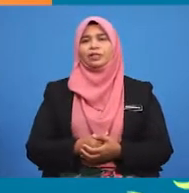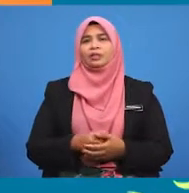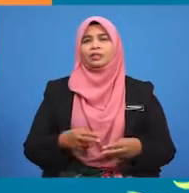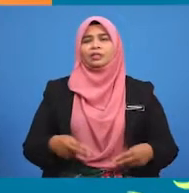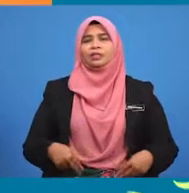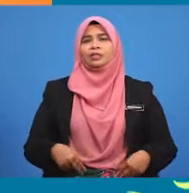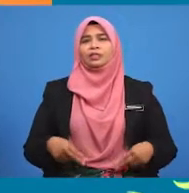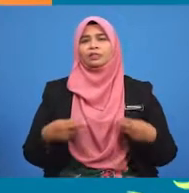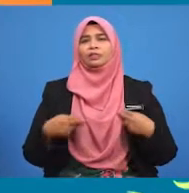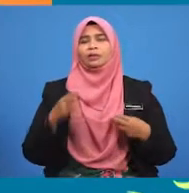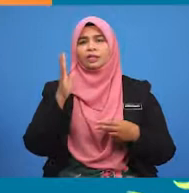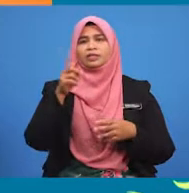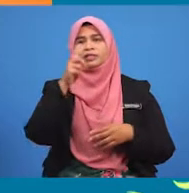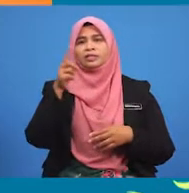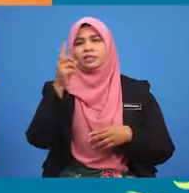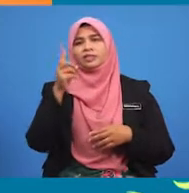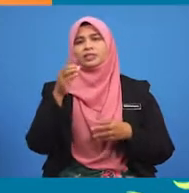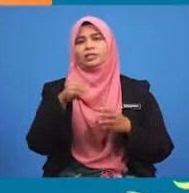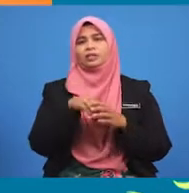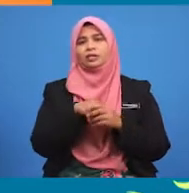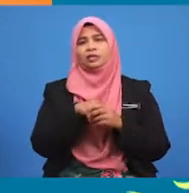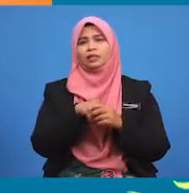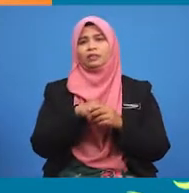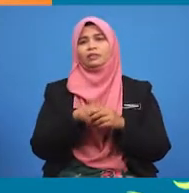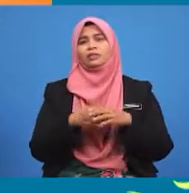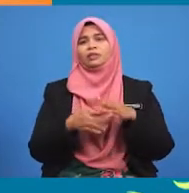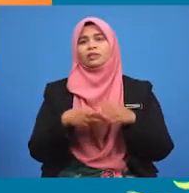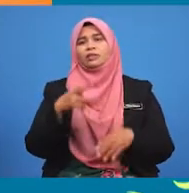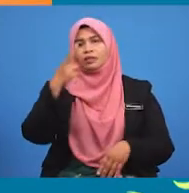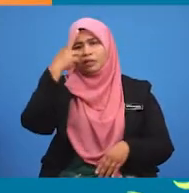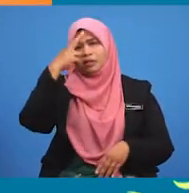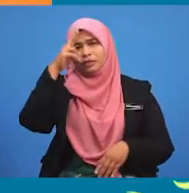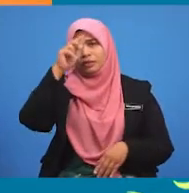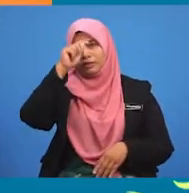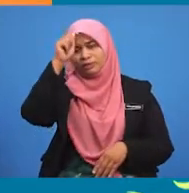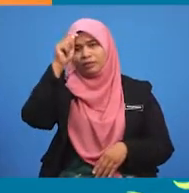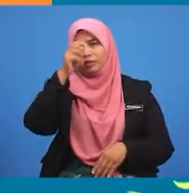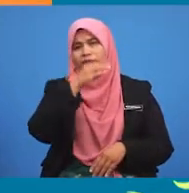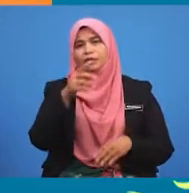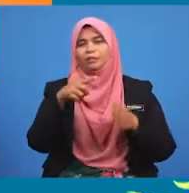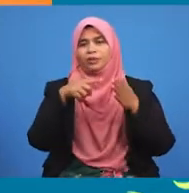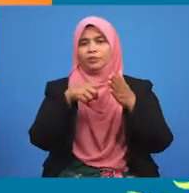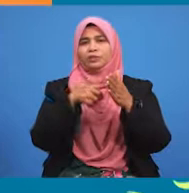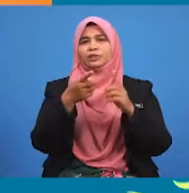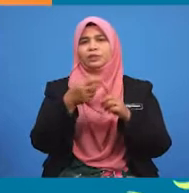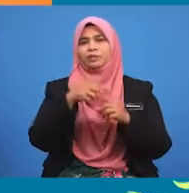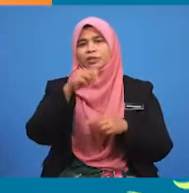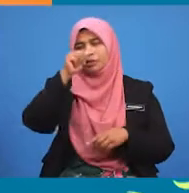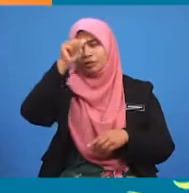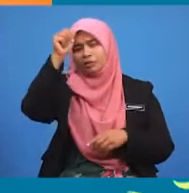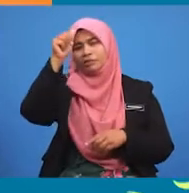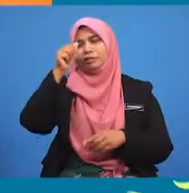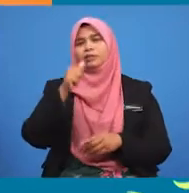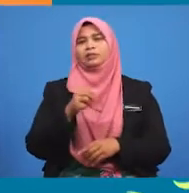Taala. Hidup akan sentiasa dalam naungan lembayung keridaan Allah dan petunjuk daripada